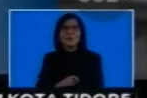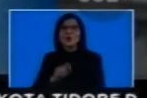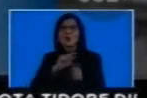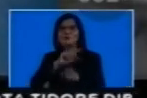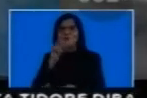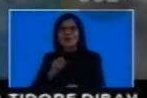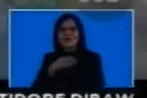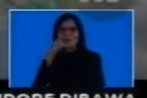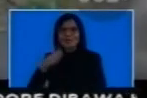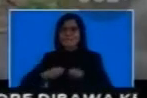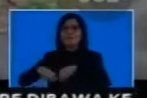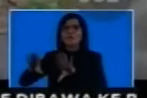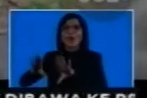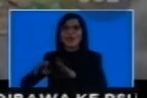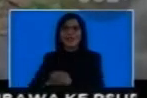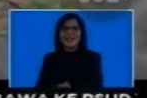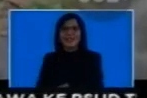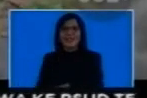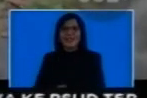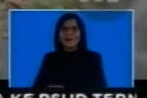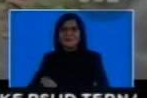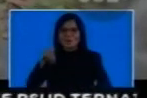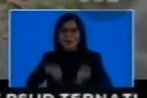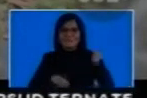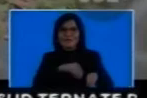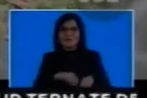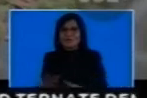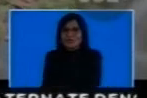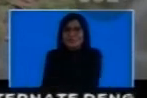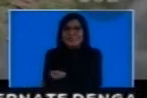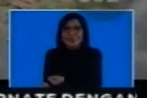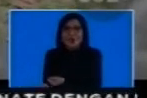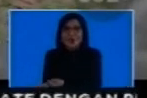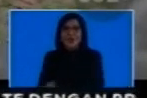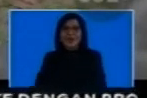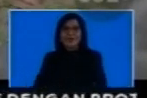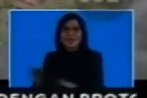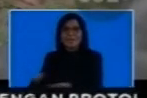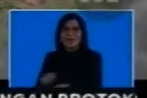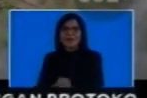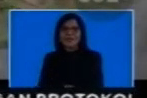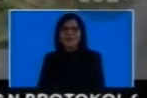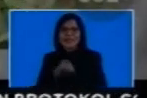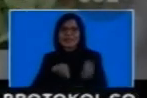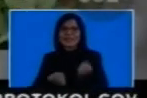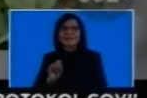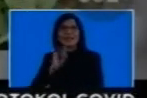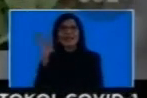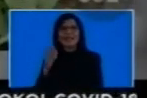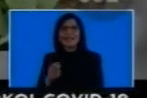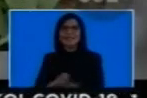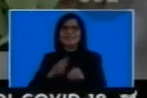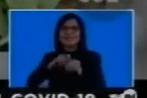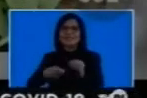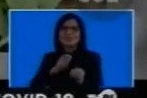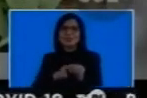menjualnya. Kami juga berkebun singkong di belakang rumah dan merawat tanaman lain seperti jeruk, belimbing, kedondong,